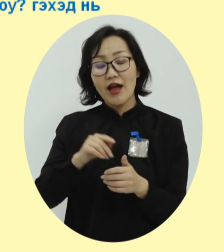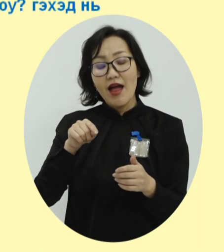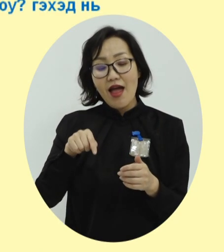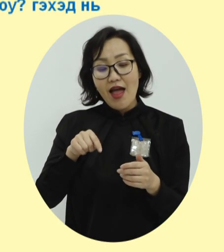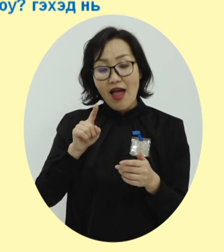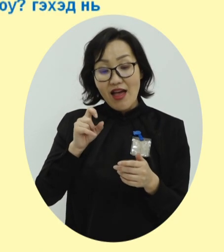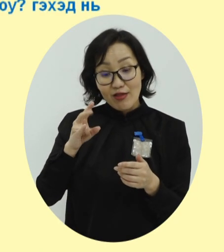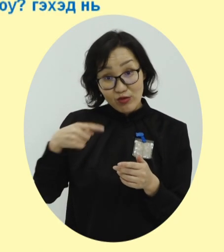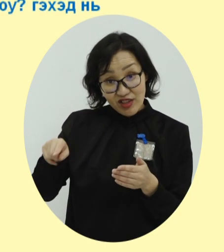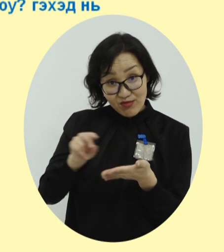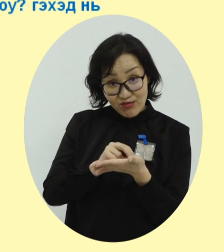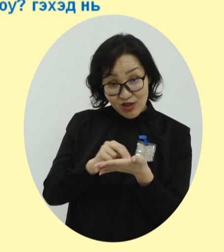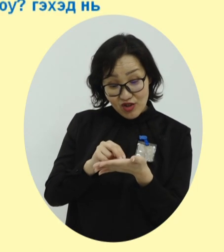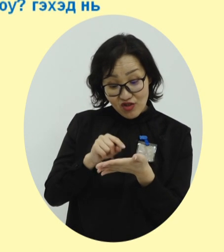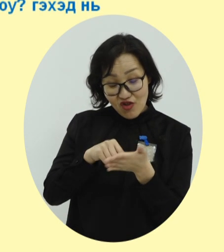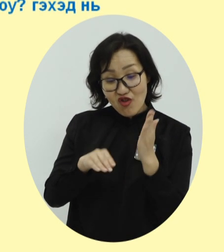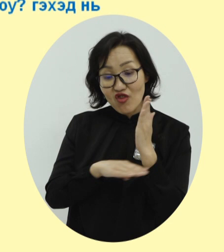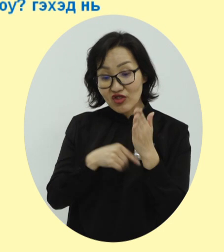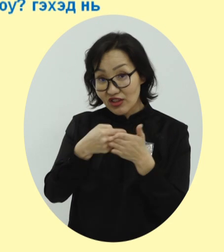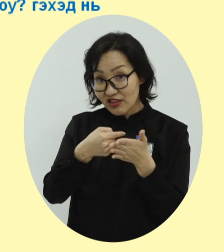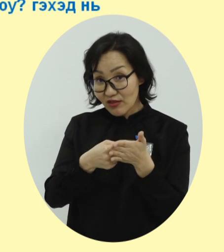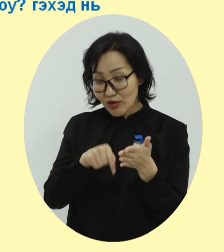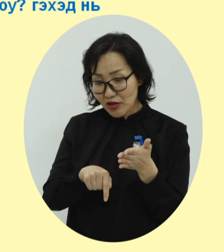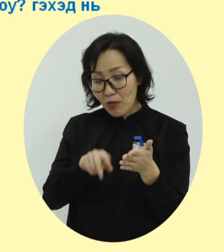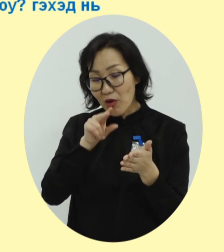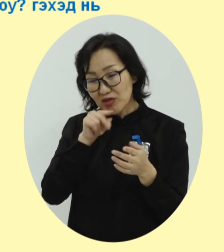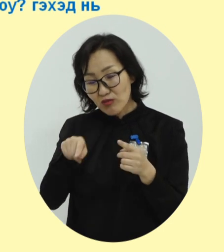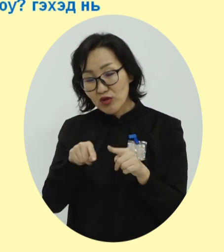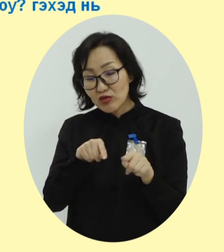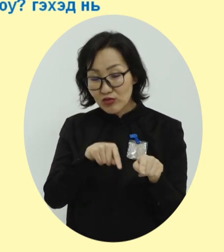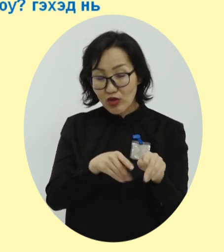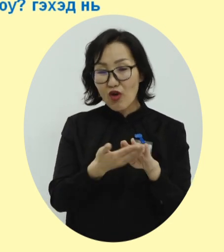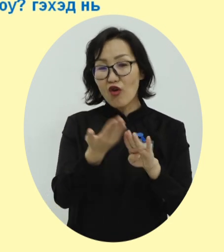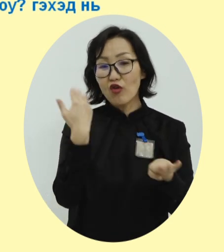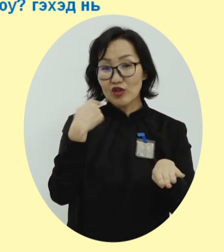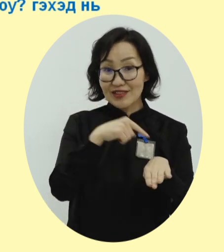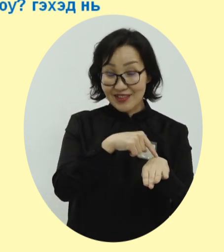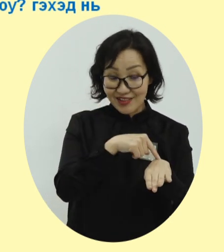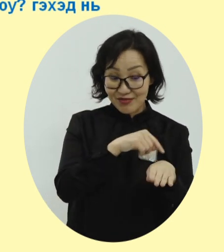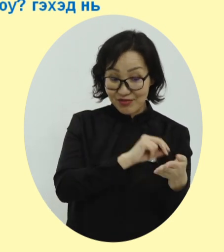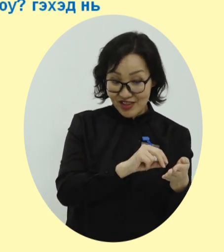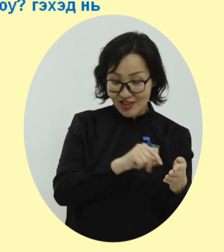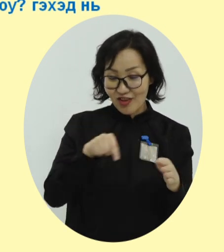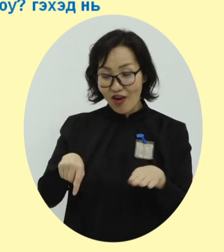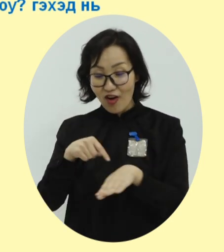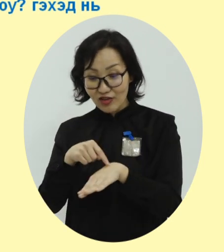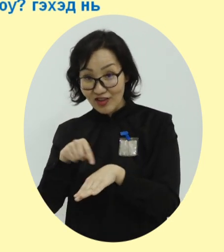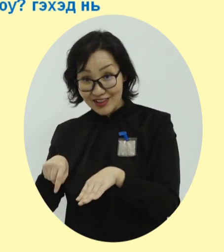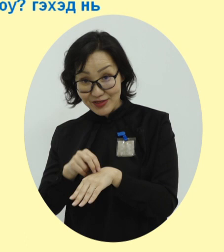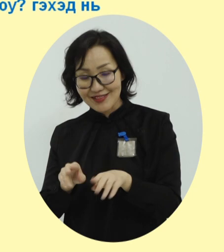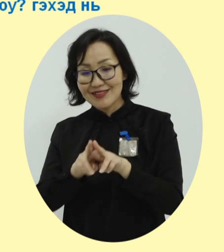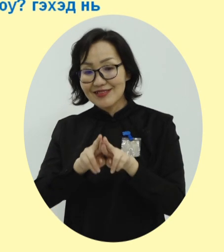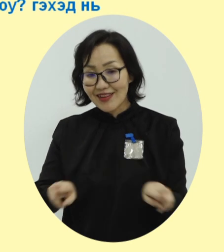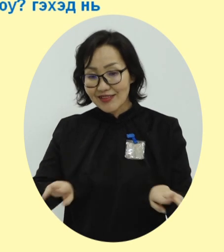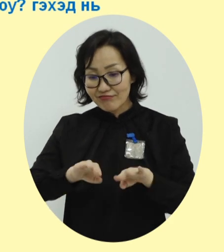Халиунагийн бичсэн өдрийн тэмдэглэлд болсон үйл явдлыг өнгөрсөн цагт бичсэн хэсгүүдийг багш нь ялган түүж дэлгэцэнд